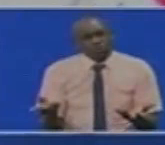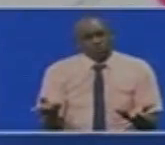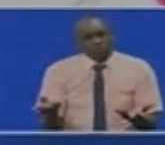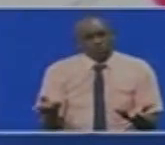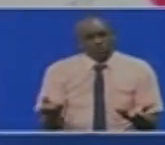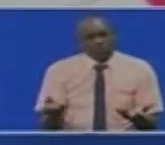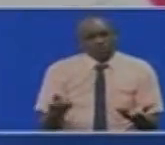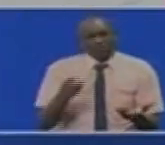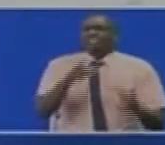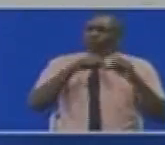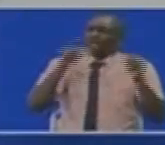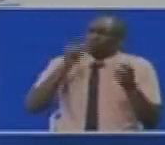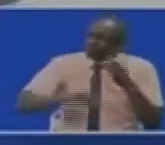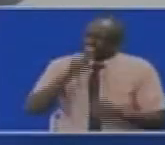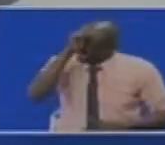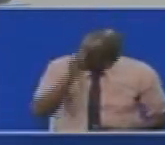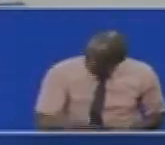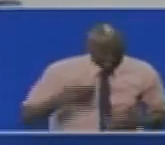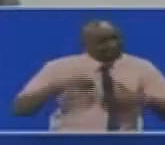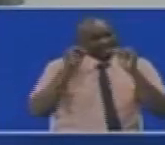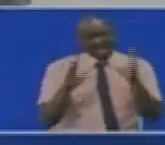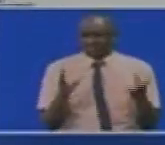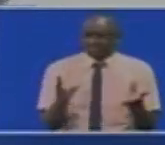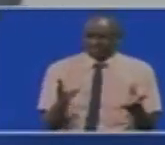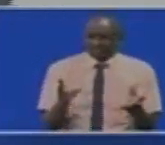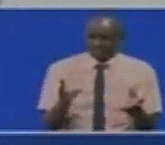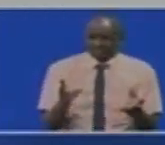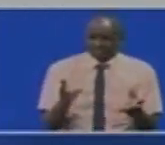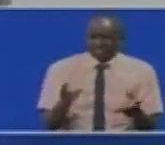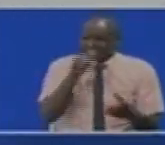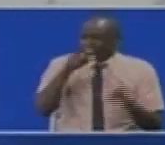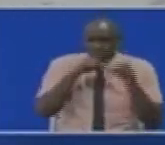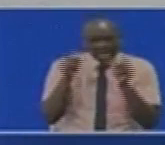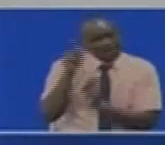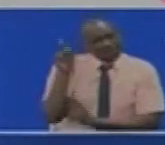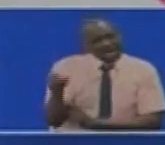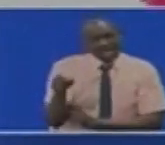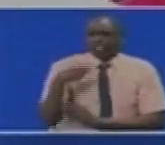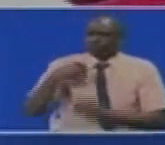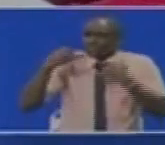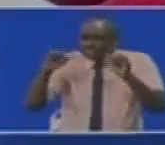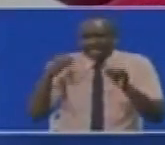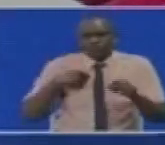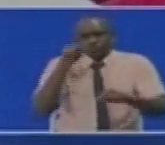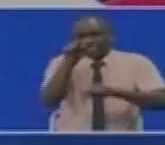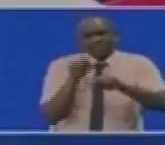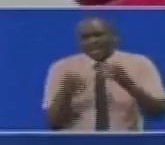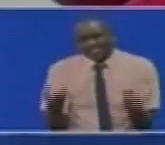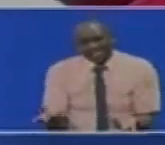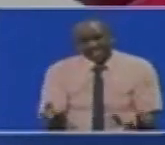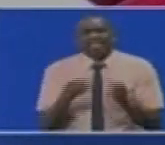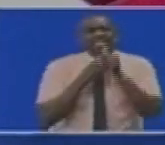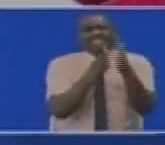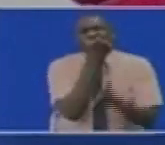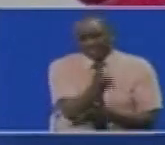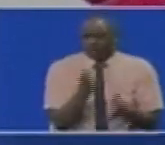Hiyo ni maneno yenye aina heshima, na ni maneno ambayo unajaribu kukawanisha